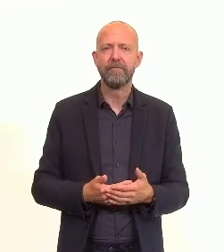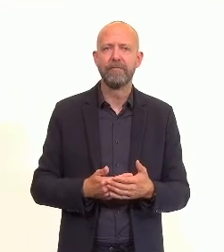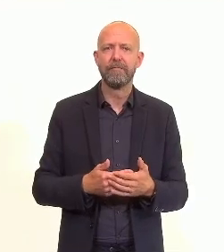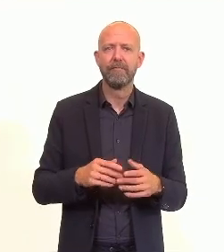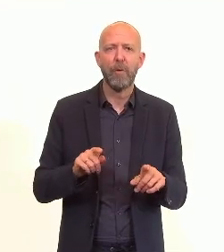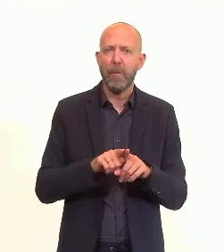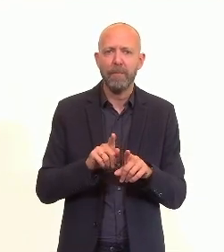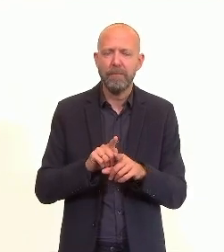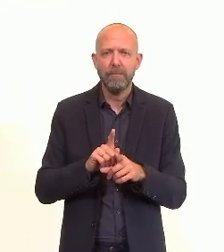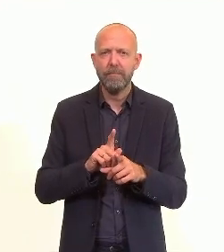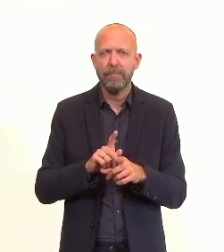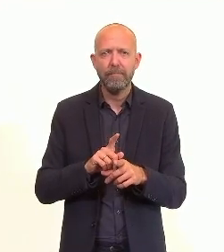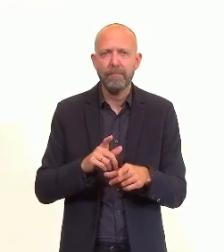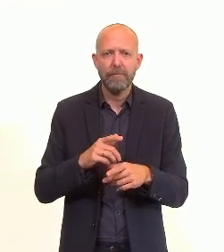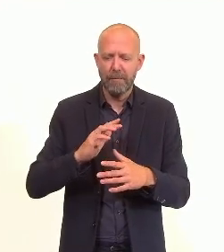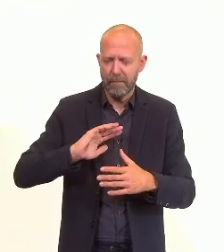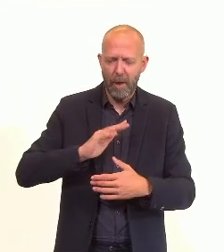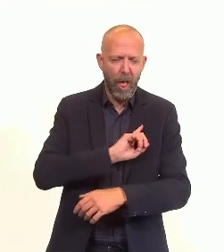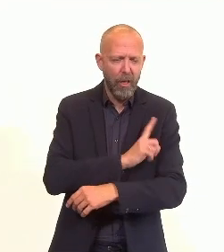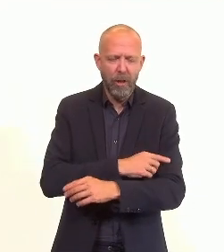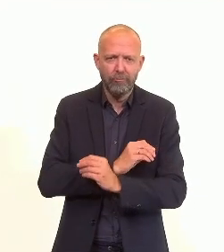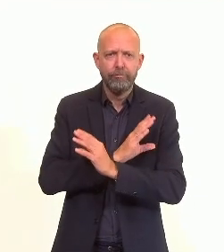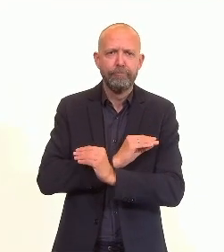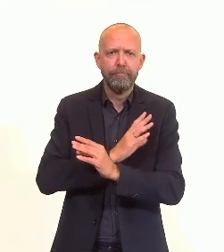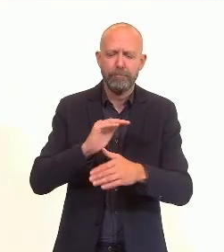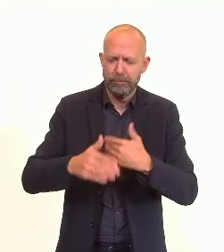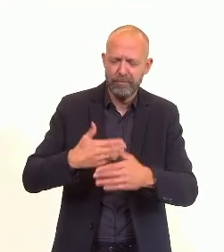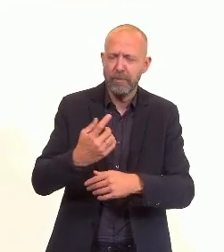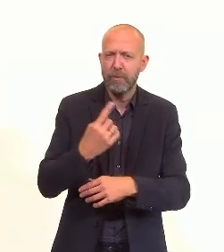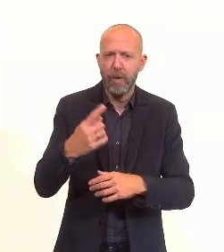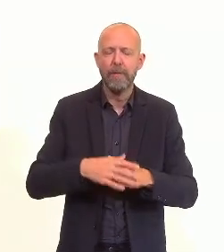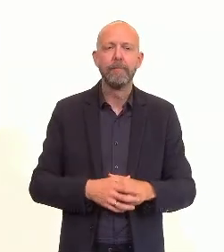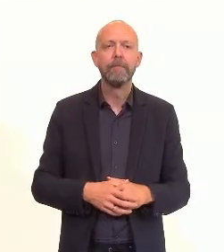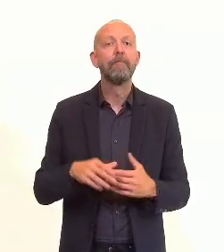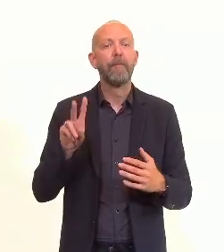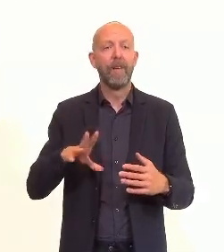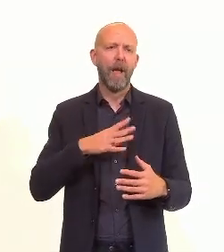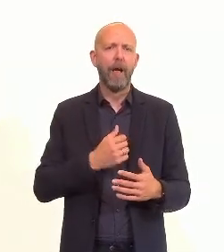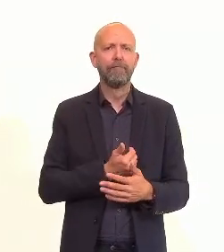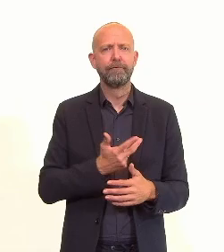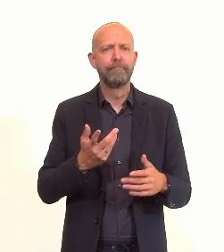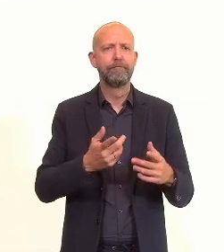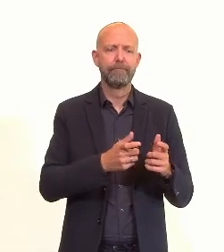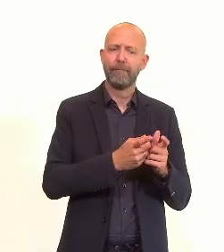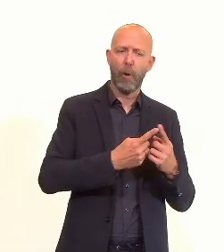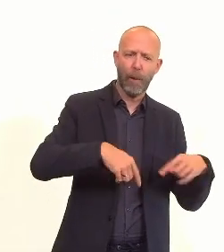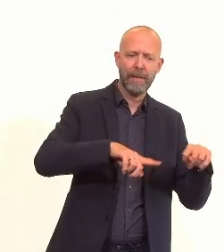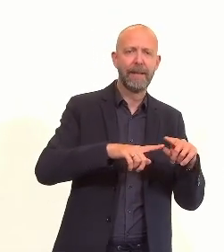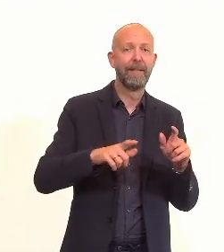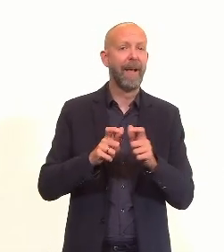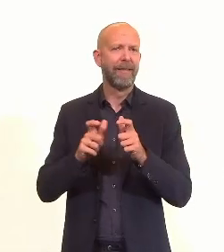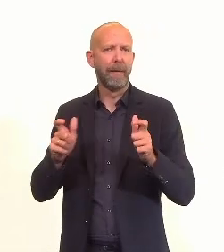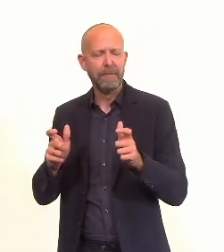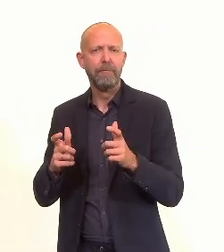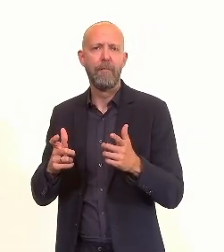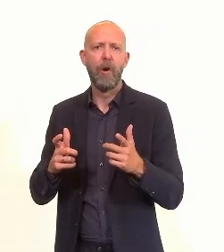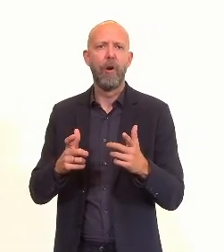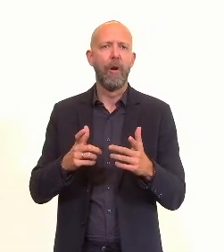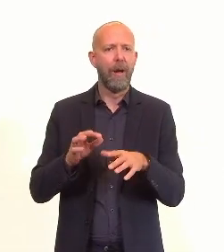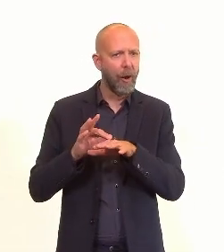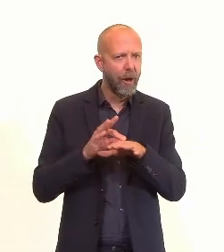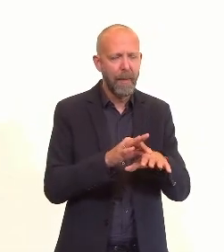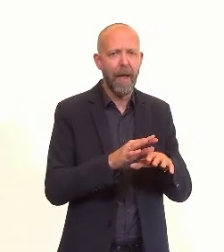s'alimente. Il y a donc ces comités, ces établissements qui les lancent avec des professionnels qui accompagnent, qui